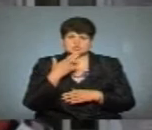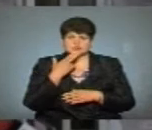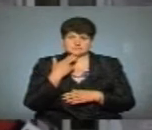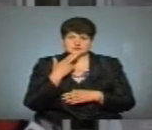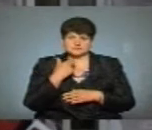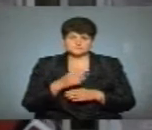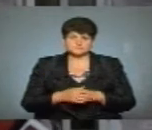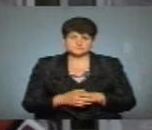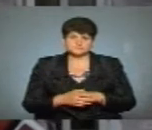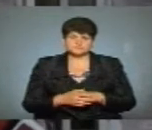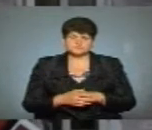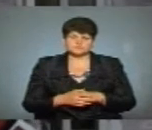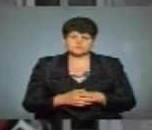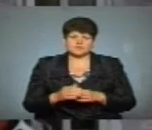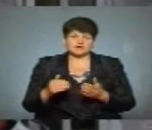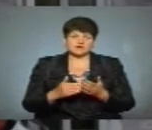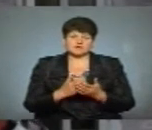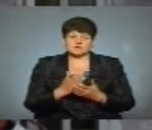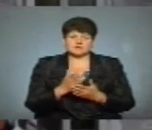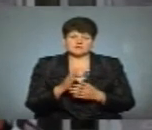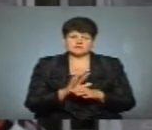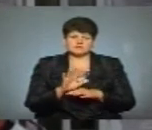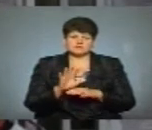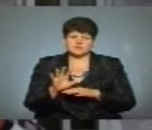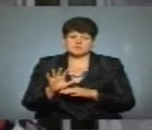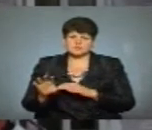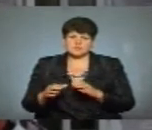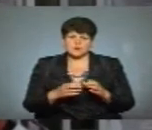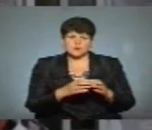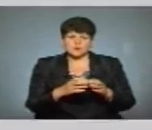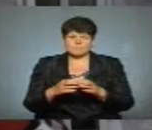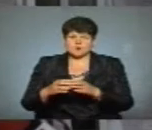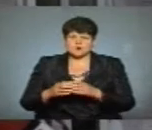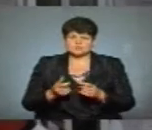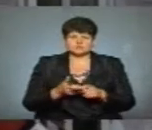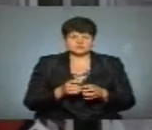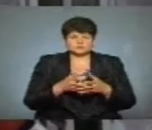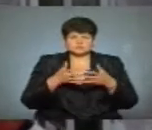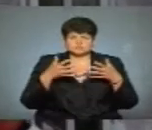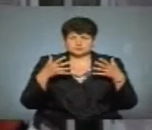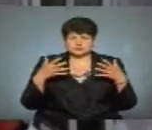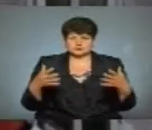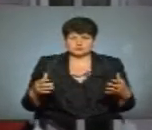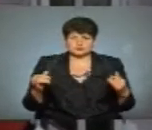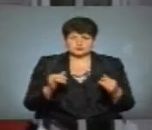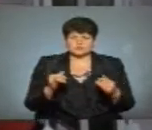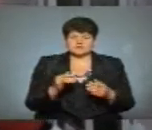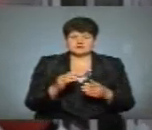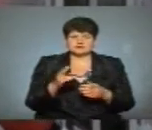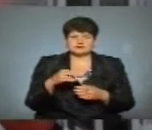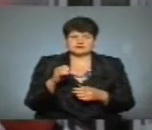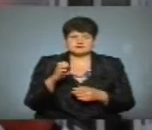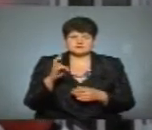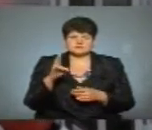червня. Географія відправлення команд дуже широка, і в Дісні будуть хлопці